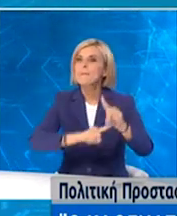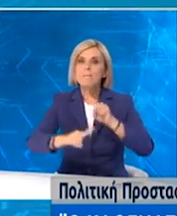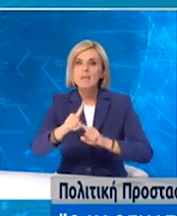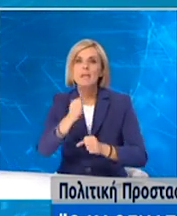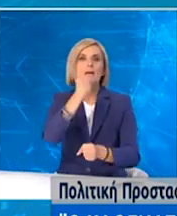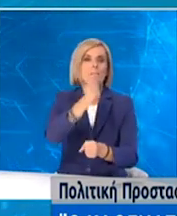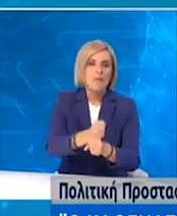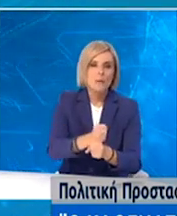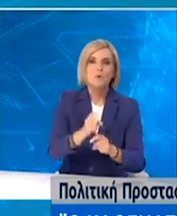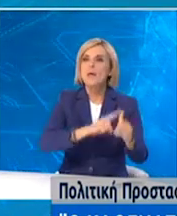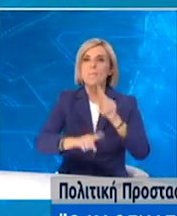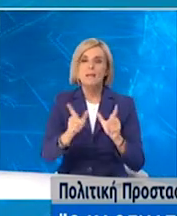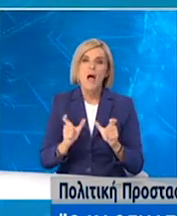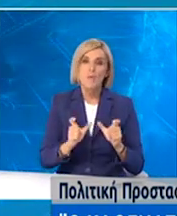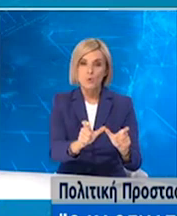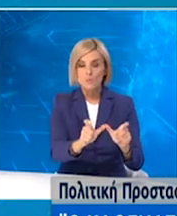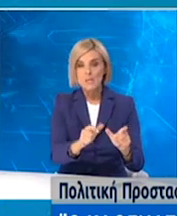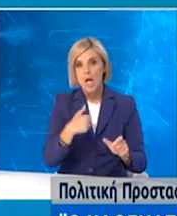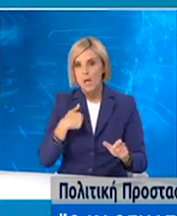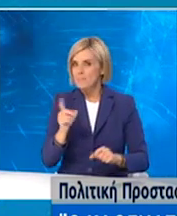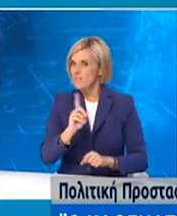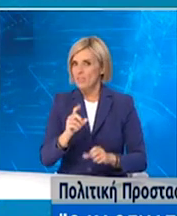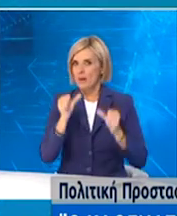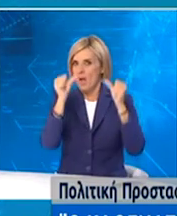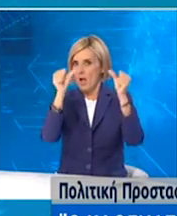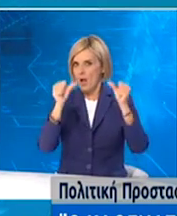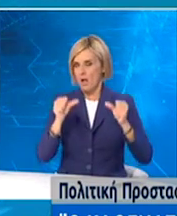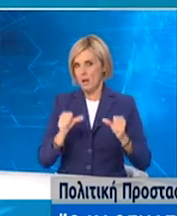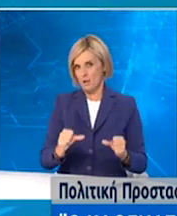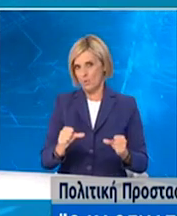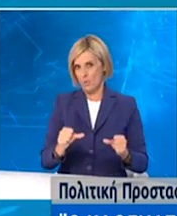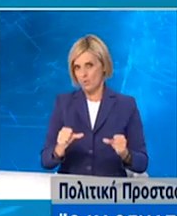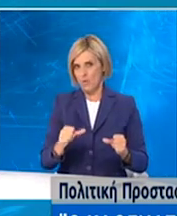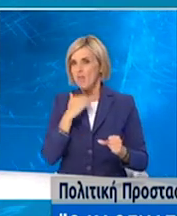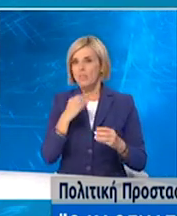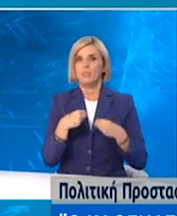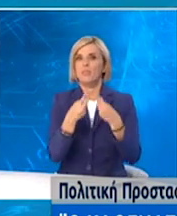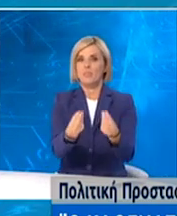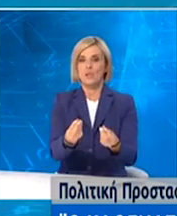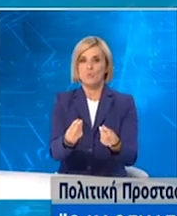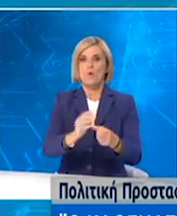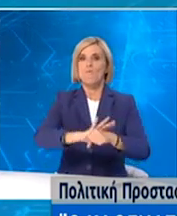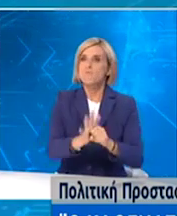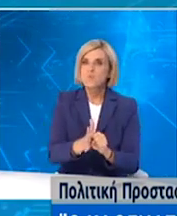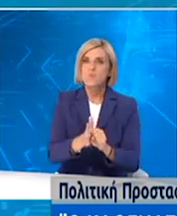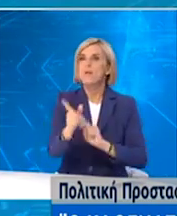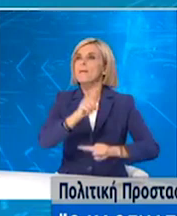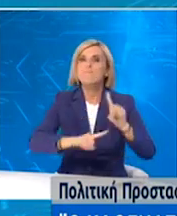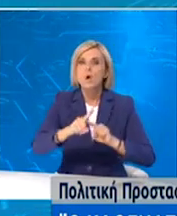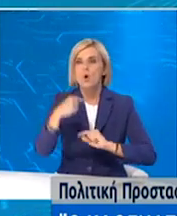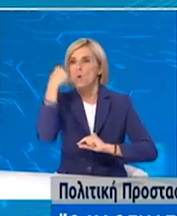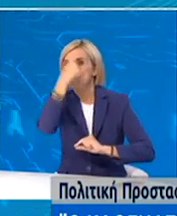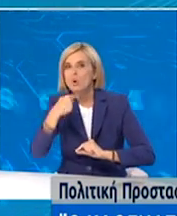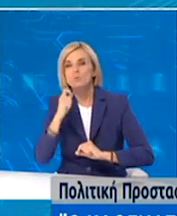σε καραντίνα. Το ότι δεν ανακοινώνουμε και δεν δίνουμε πλήρη στοιχεία σε σχέση με όλα αυτά